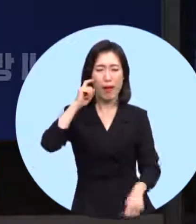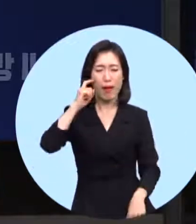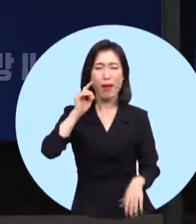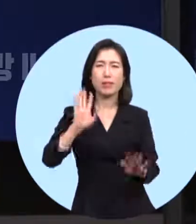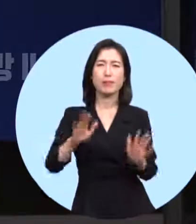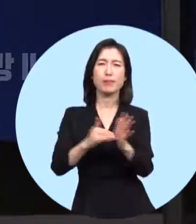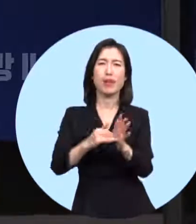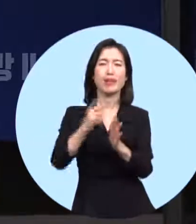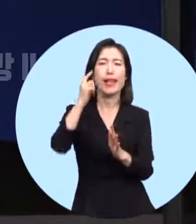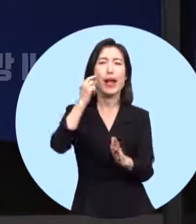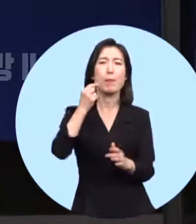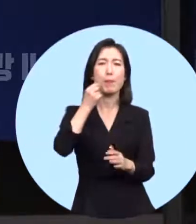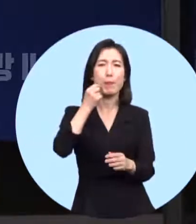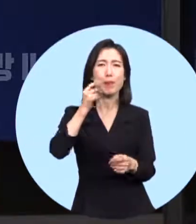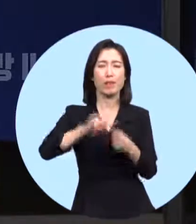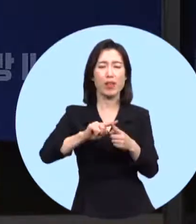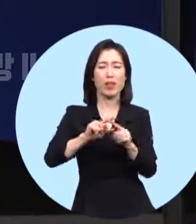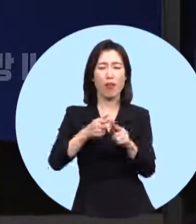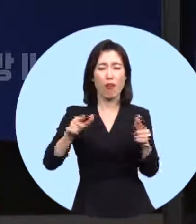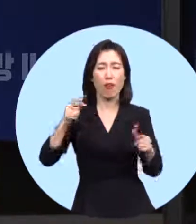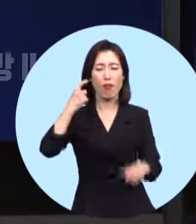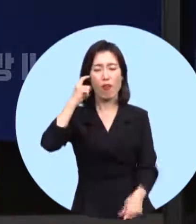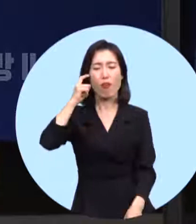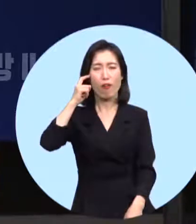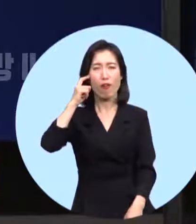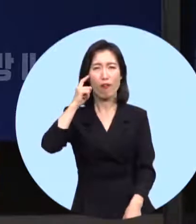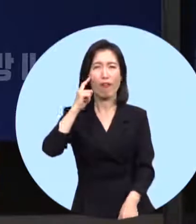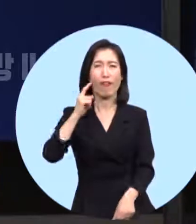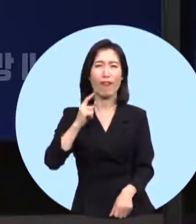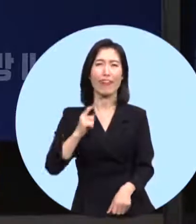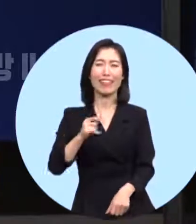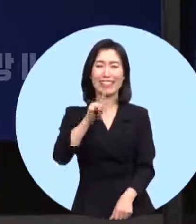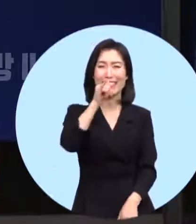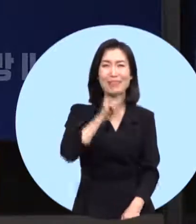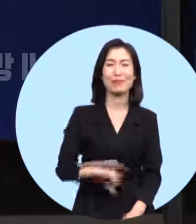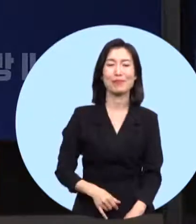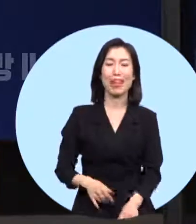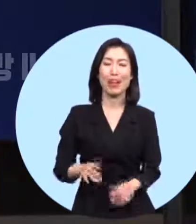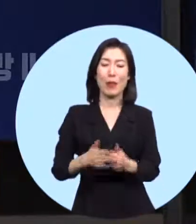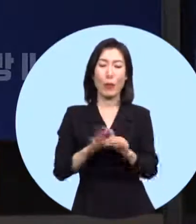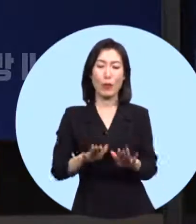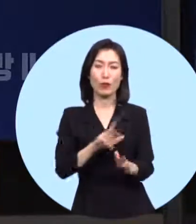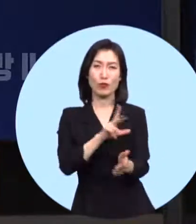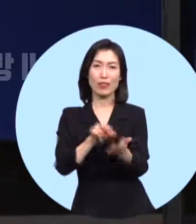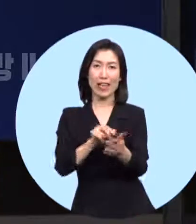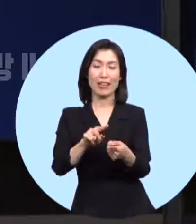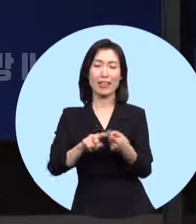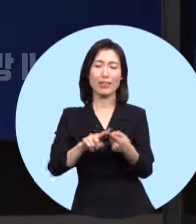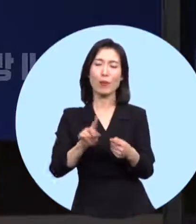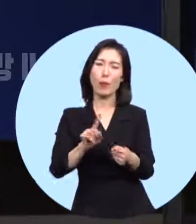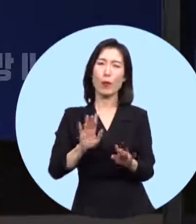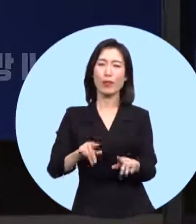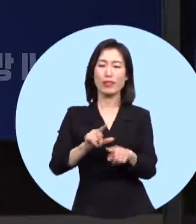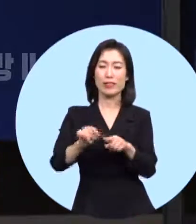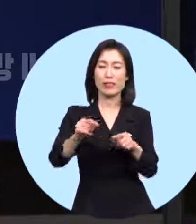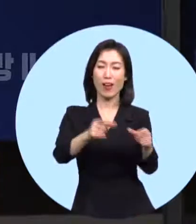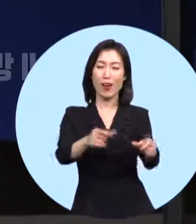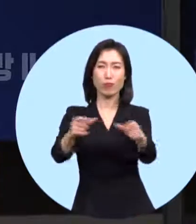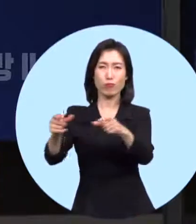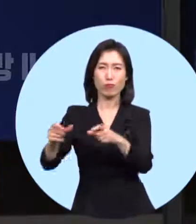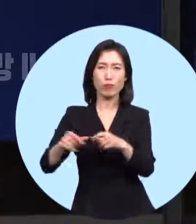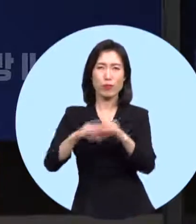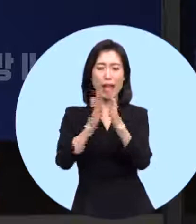이제 새삼 많이 느끼게 되는 것 같습니다. 아마 이제 오늘 주제와 관련해서는 사실은 지역에 있는 그